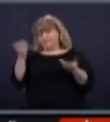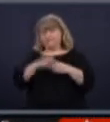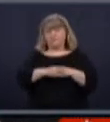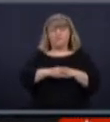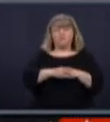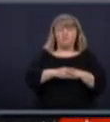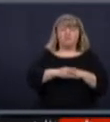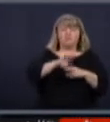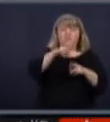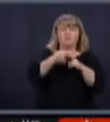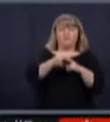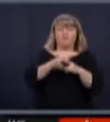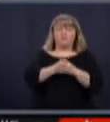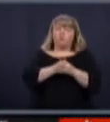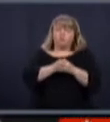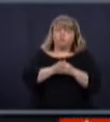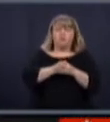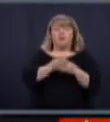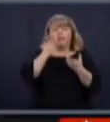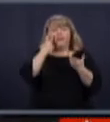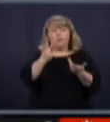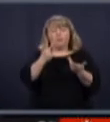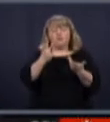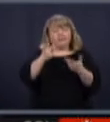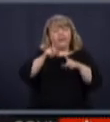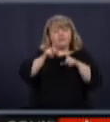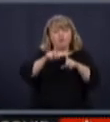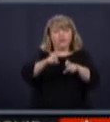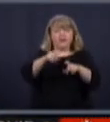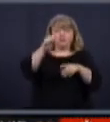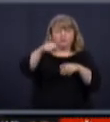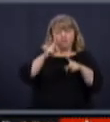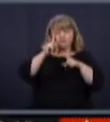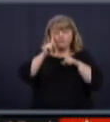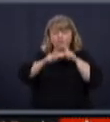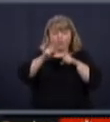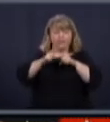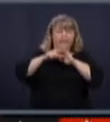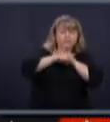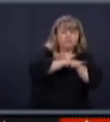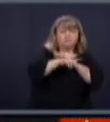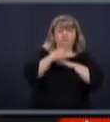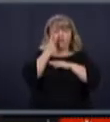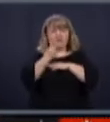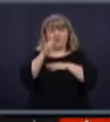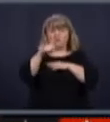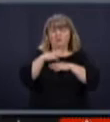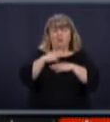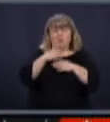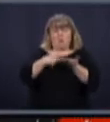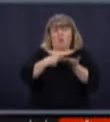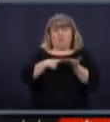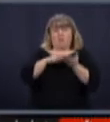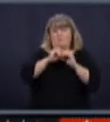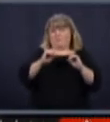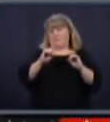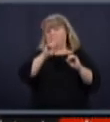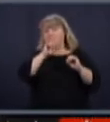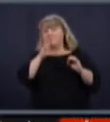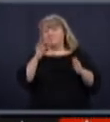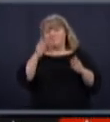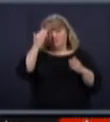On les regarde, mais on ne les commente pas. Puis, je suis en politique depuis assez longtemps pour savoir que ça change vite. Hein. Aujourd'hui, on peut être